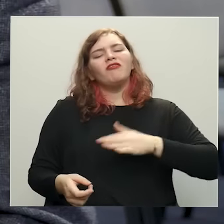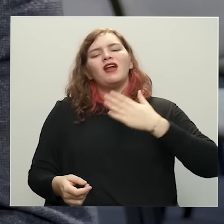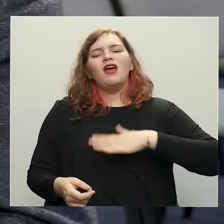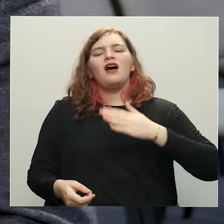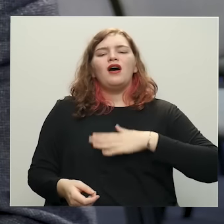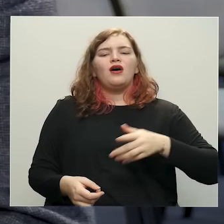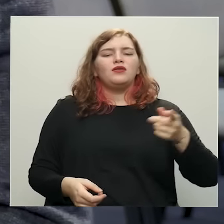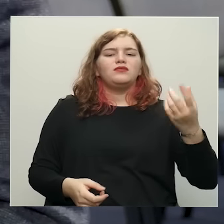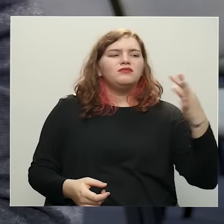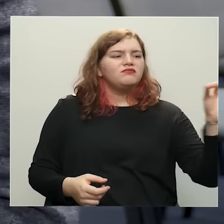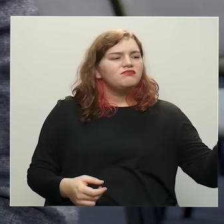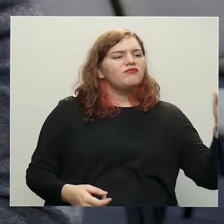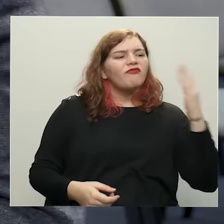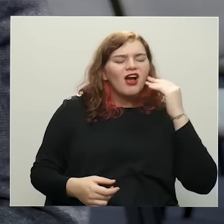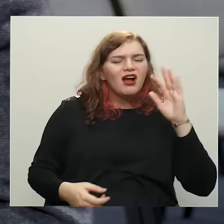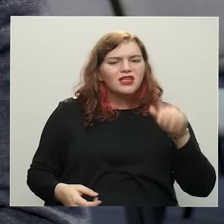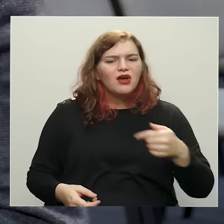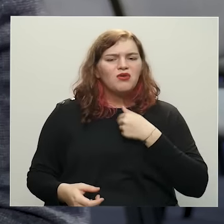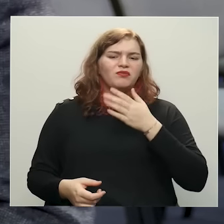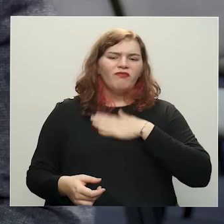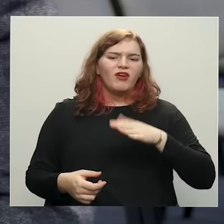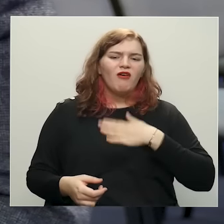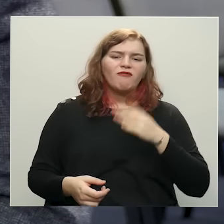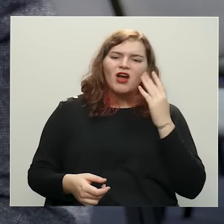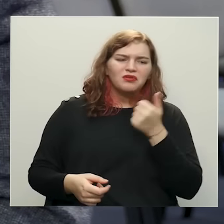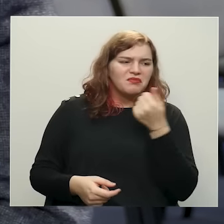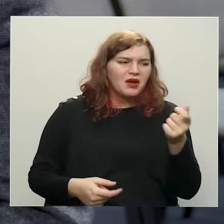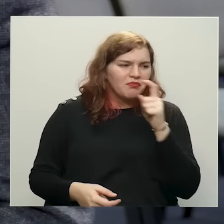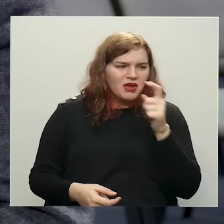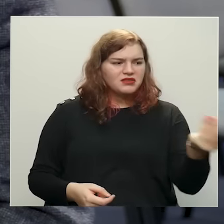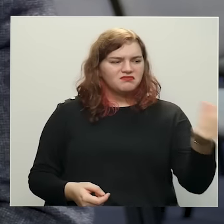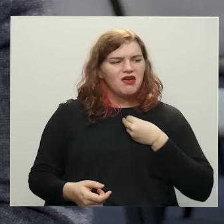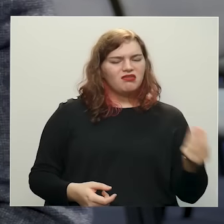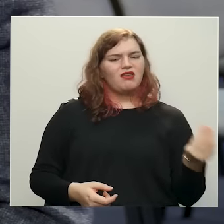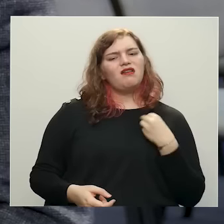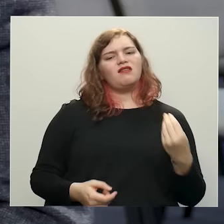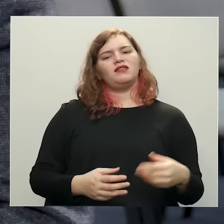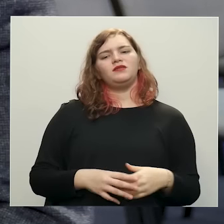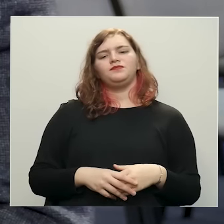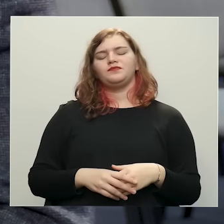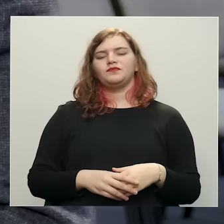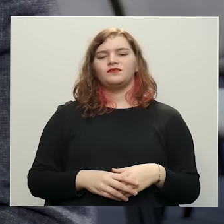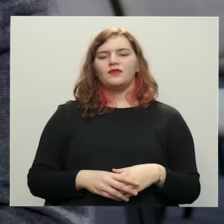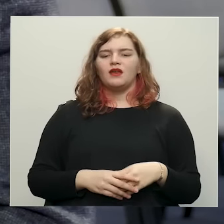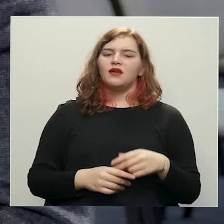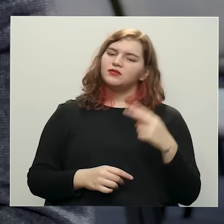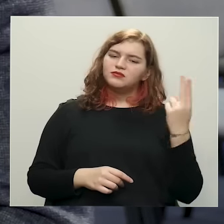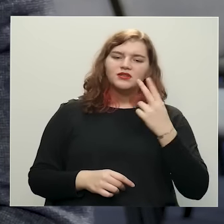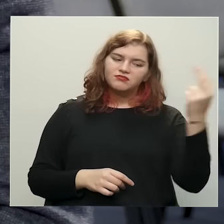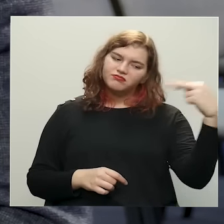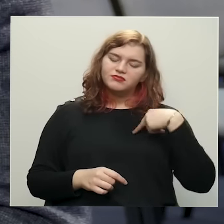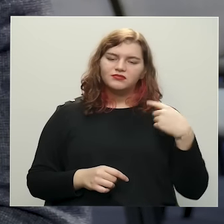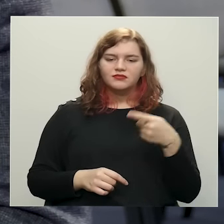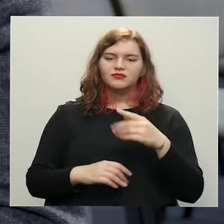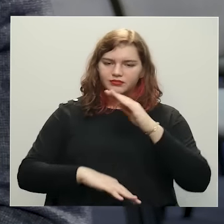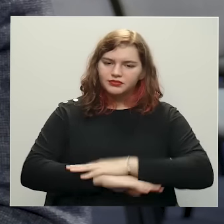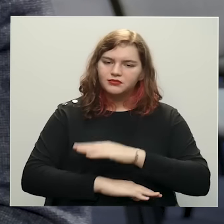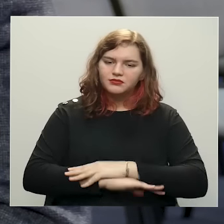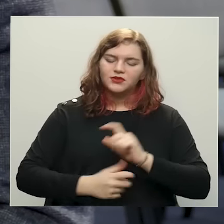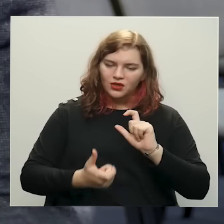Uite, ăștia au fată, ăla așa, așa, așa, așa. Și atunci ce-o zis Dumnezeu? Băi, copilul ăsta s-a făcut băia cu minte și